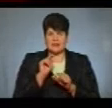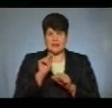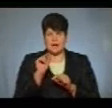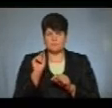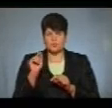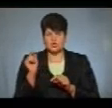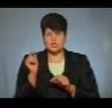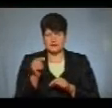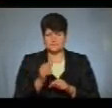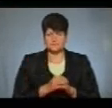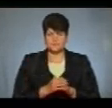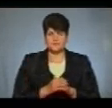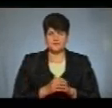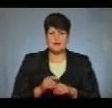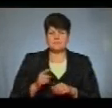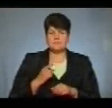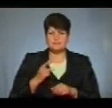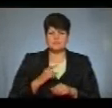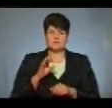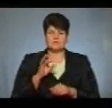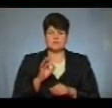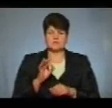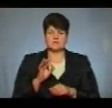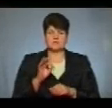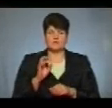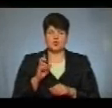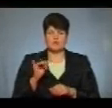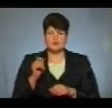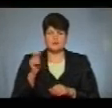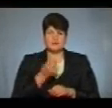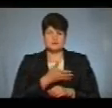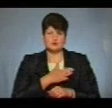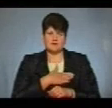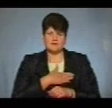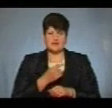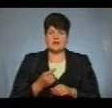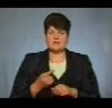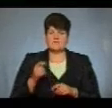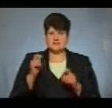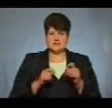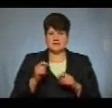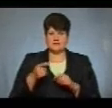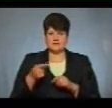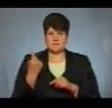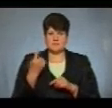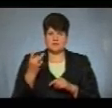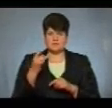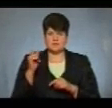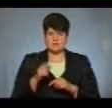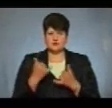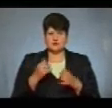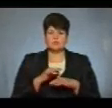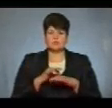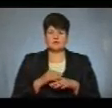крапочки. Майстриня Оксана Богомолова приїхала з Полтави. На фестивалі в Тернополі вона вперше. Сьогодні